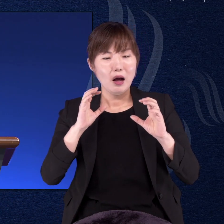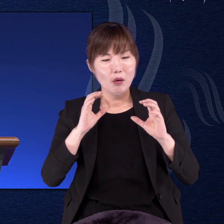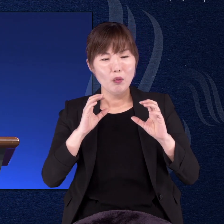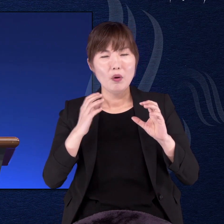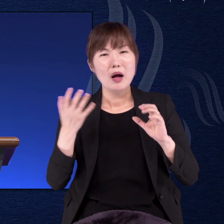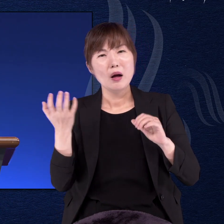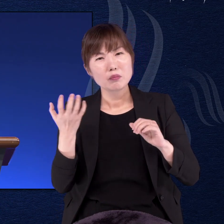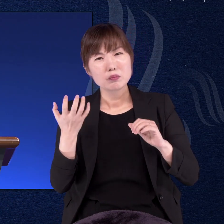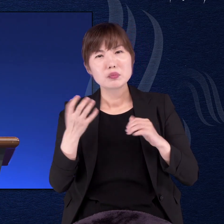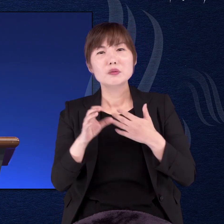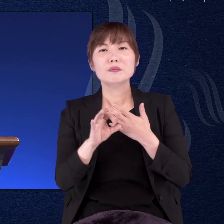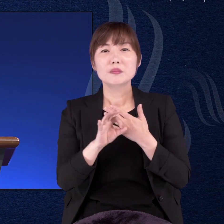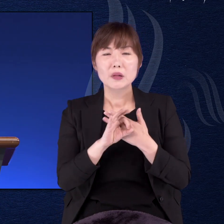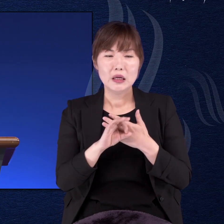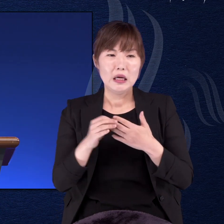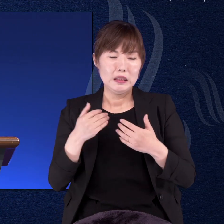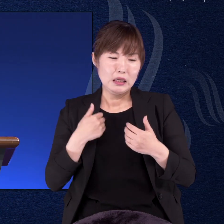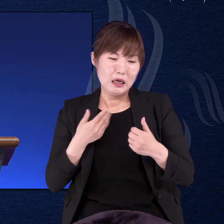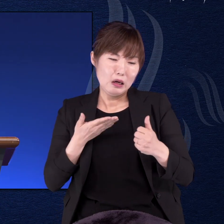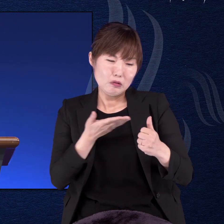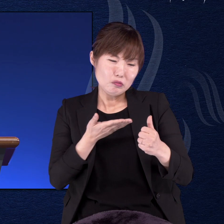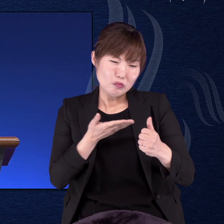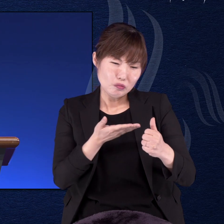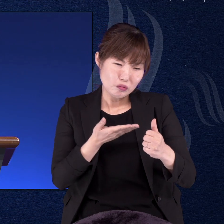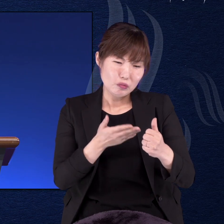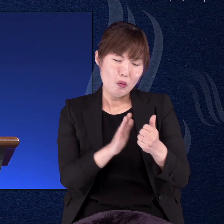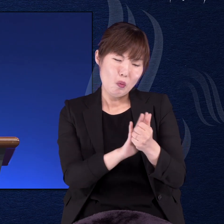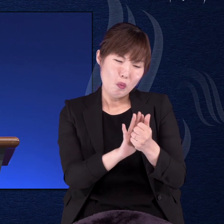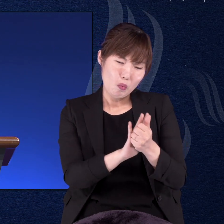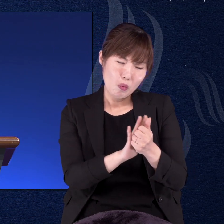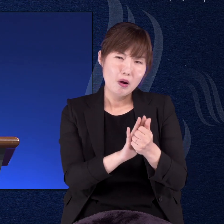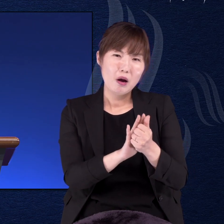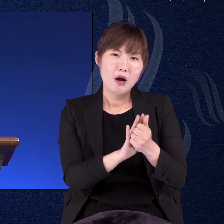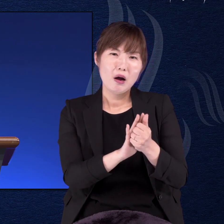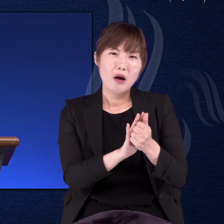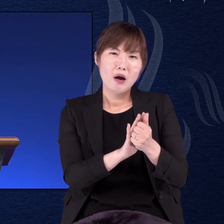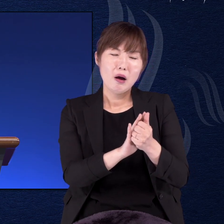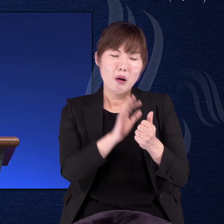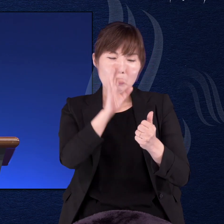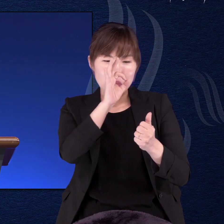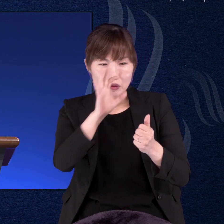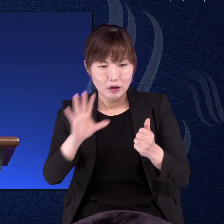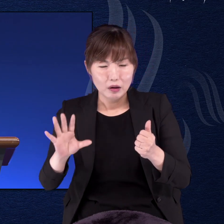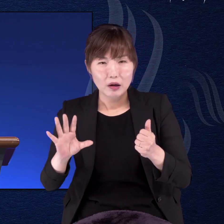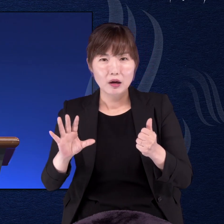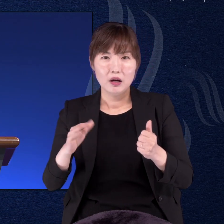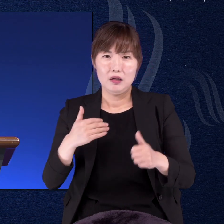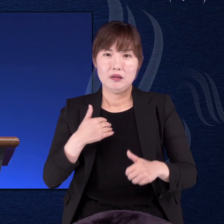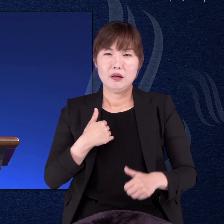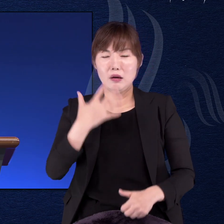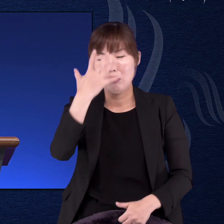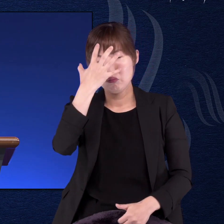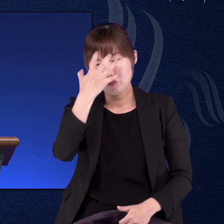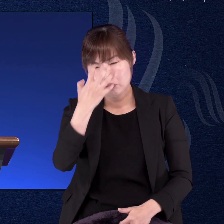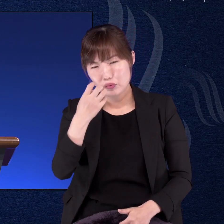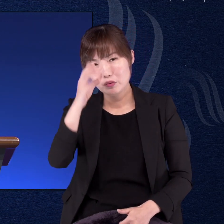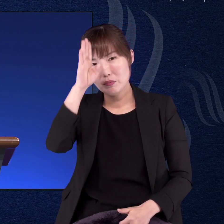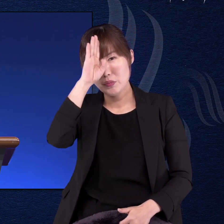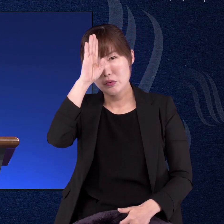내가 뭔가를 해줄 수 없음에 불안하고 초조하고 막 우울증, 산후 우울증도 오기도